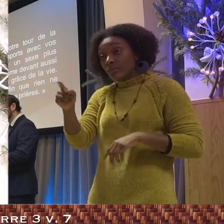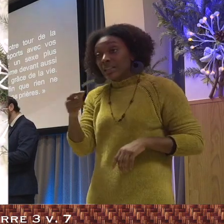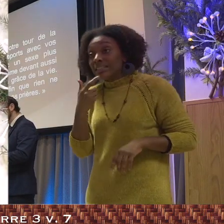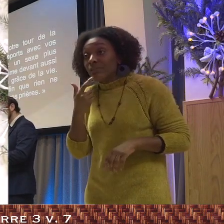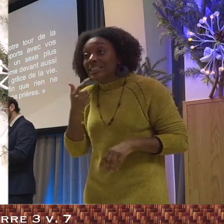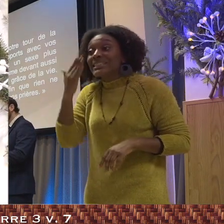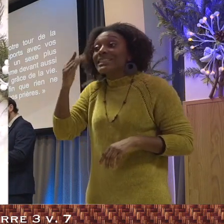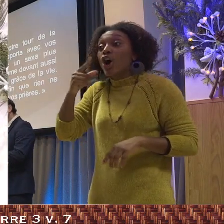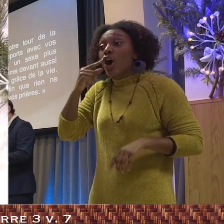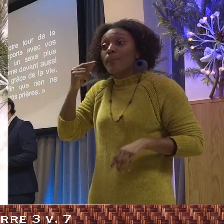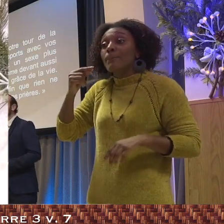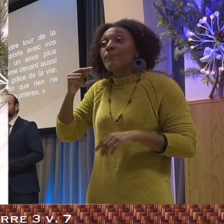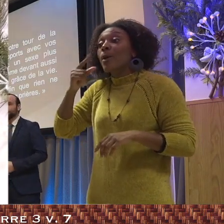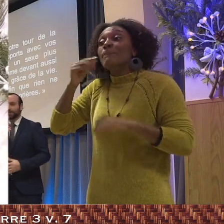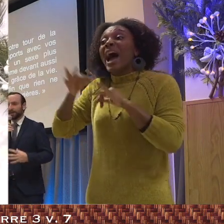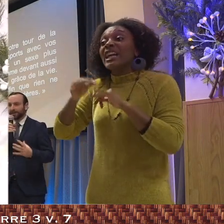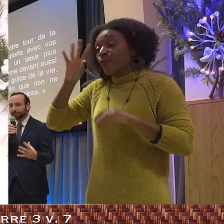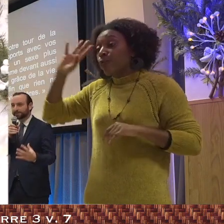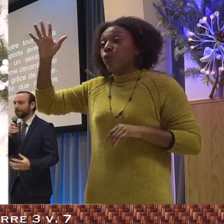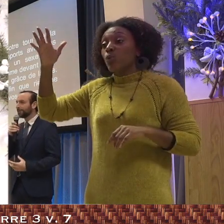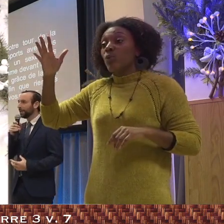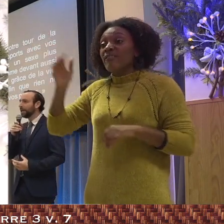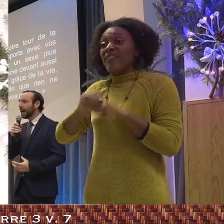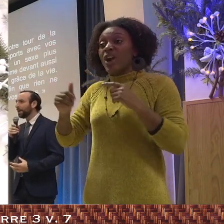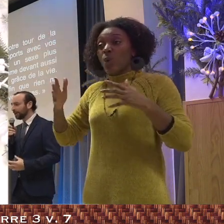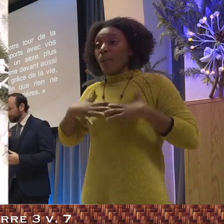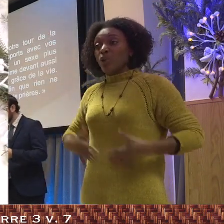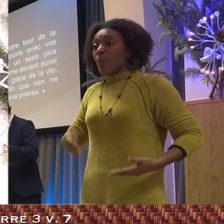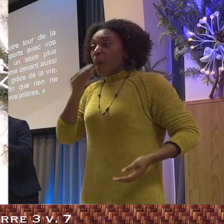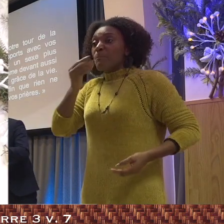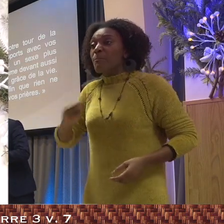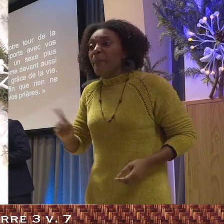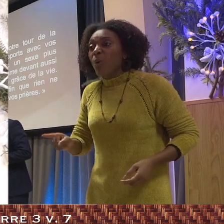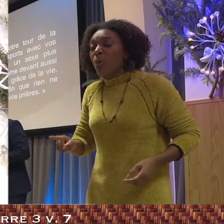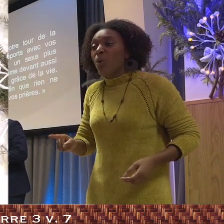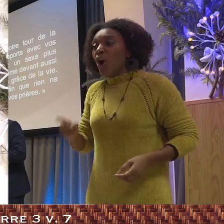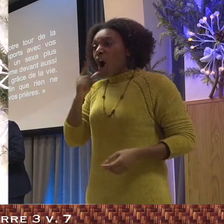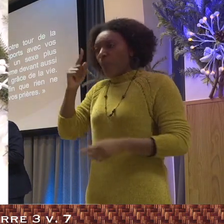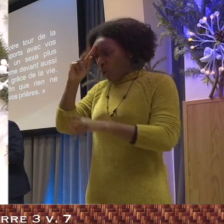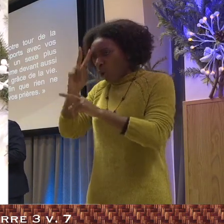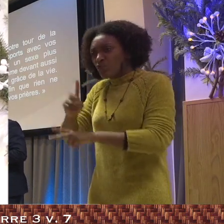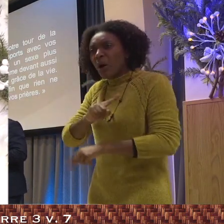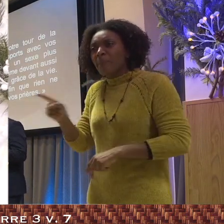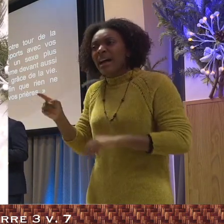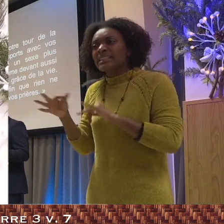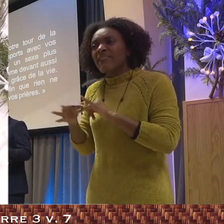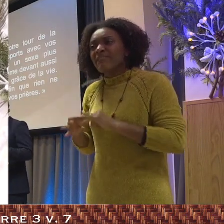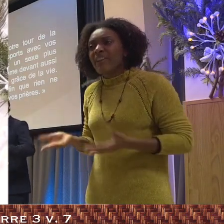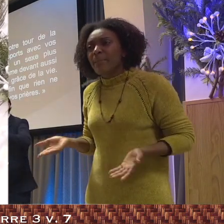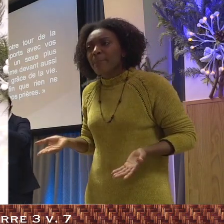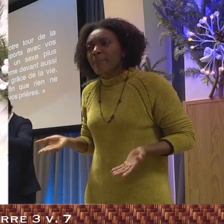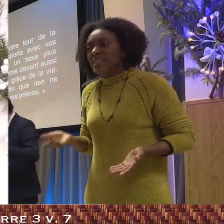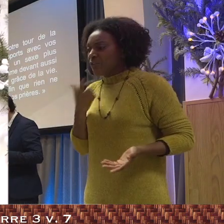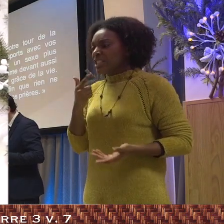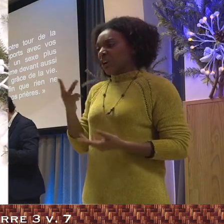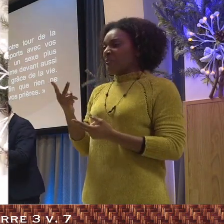serait fou, un mari qui fait des choses insensées, un mari qui n'a pas d'honneur, qui n'honore pas sa femme, dans le sens de la